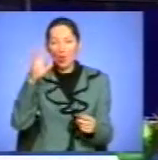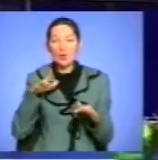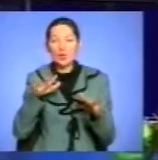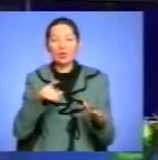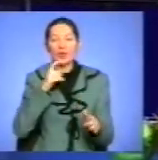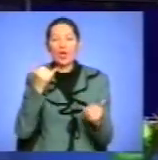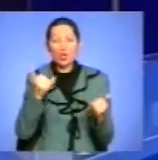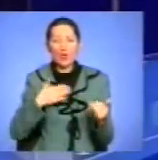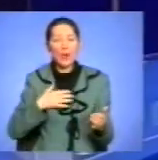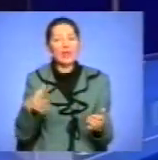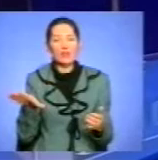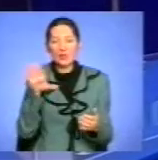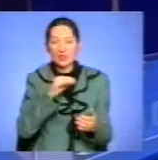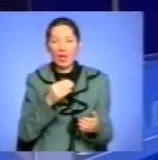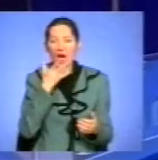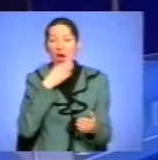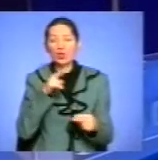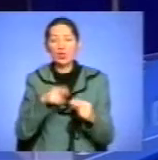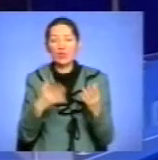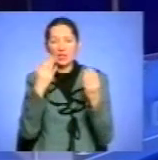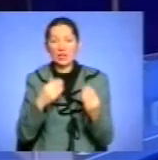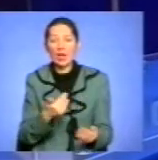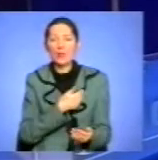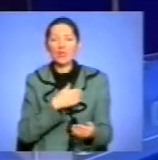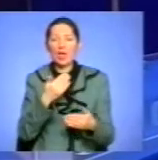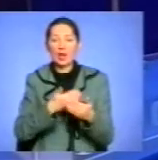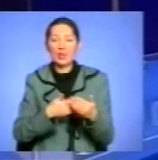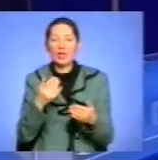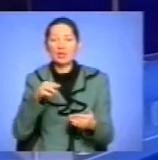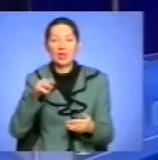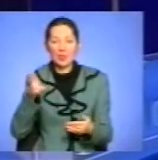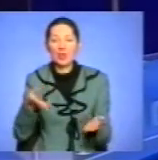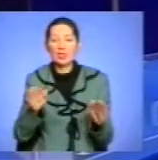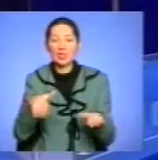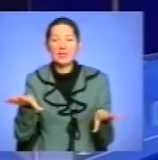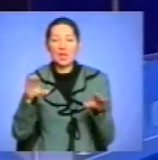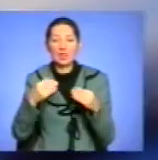на сьогодні у мене все. Гарного завершення дня. Бажаю вам канал ТТБ. Залишайтеся разом з нами.